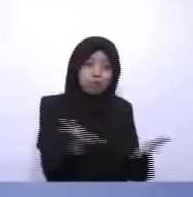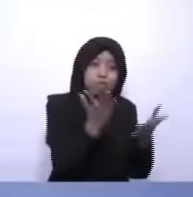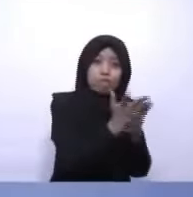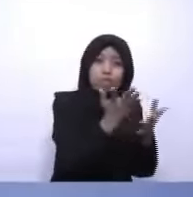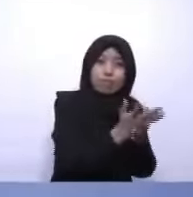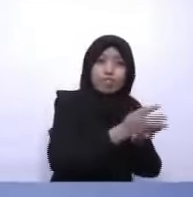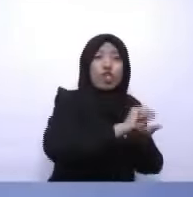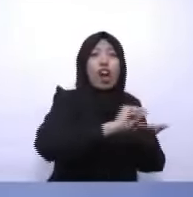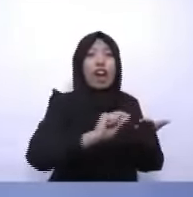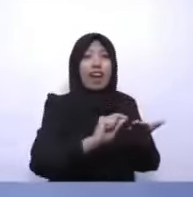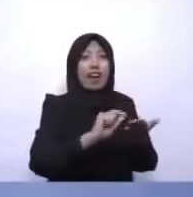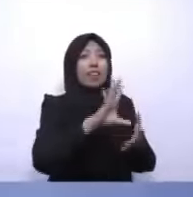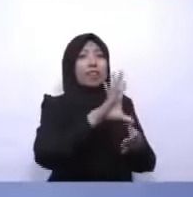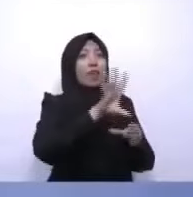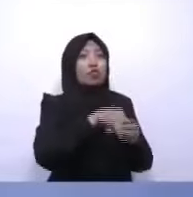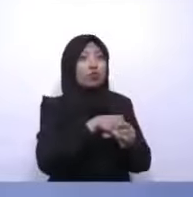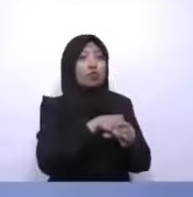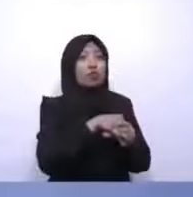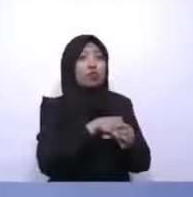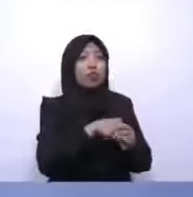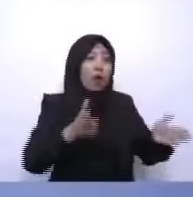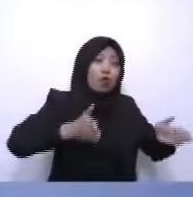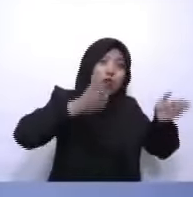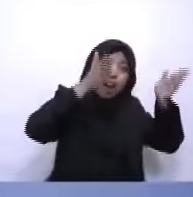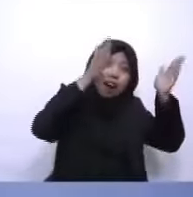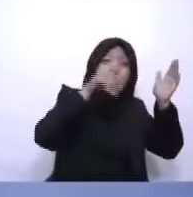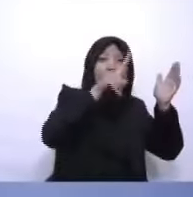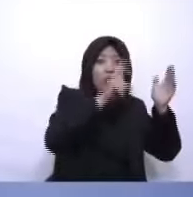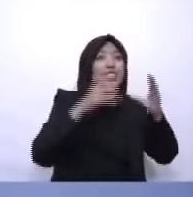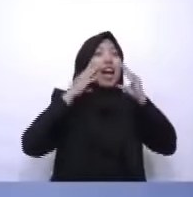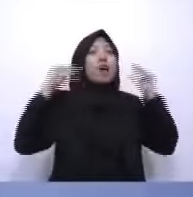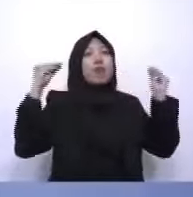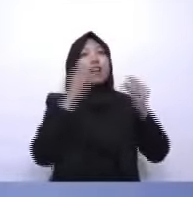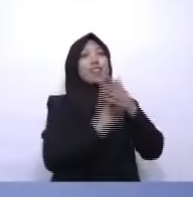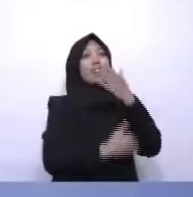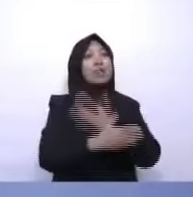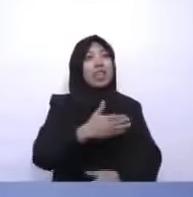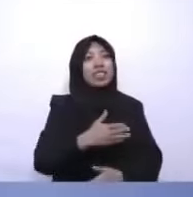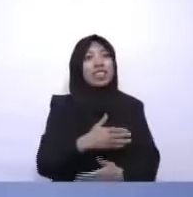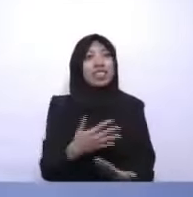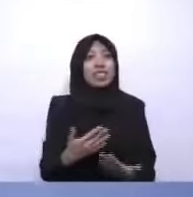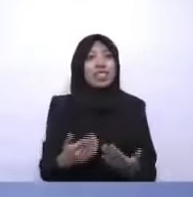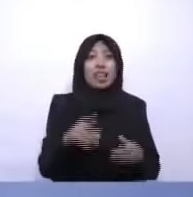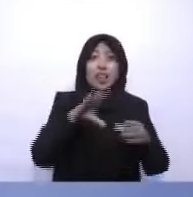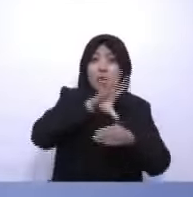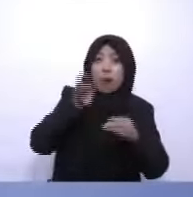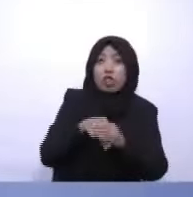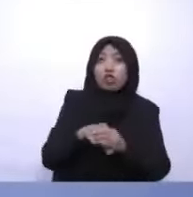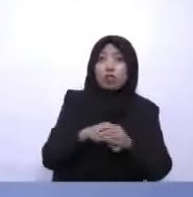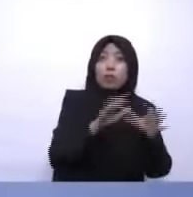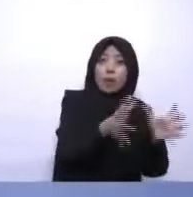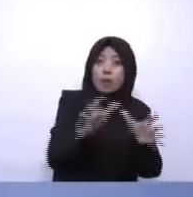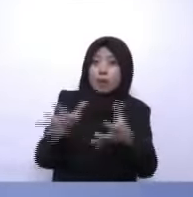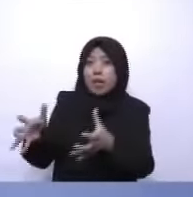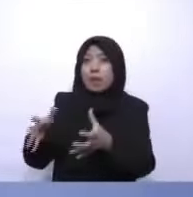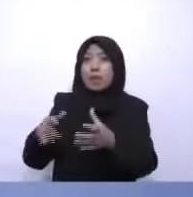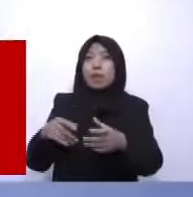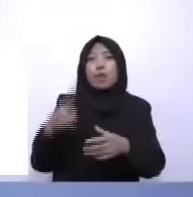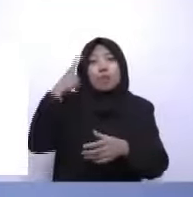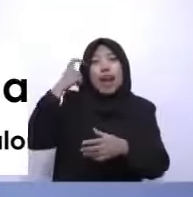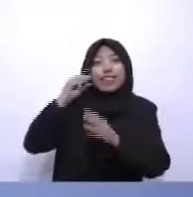infrastruktur urusan sekolah. Sekolahnya, bangunannya harus ramah untuk mereka. termasuk alat-alat peraganya harus ramah untuk